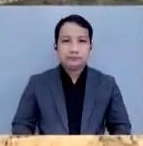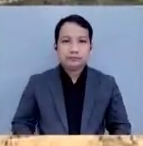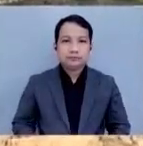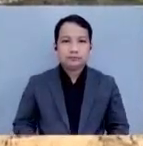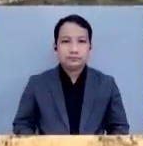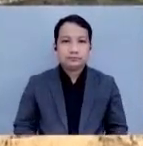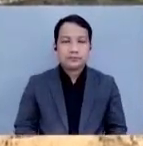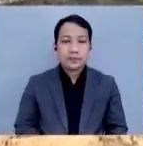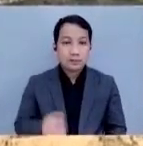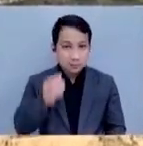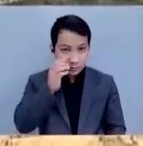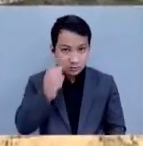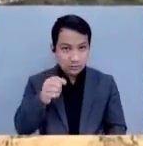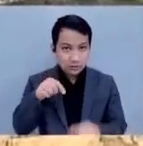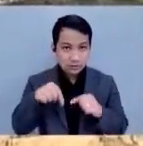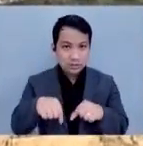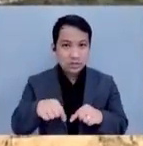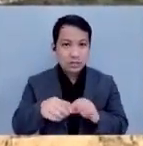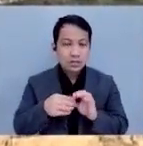Cheryl, nandito nga ako ngayon sa